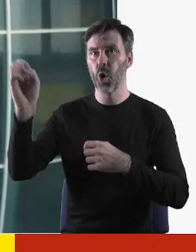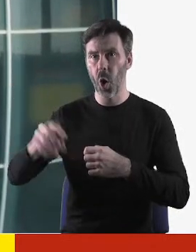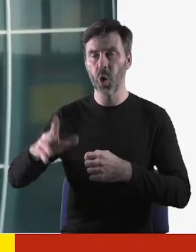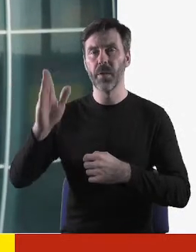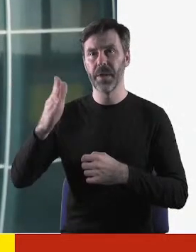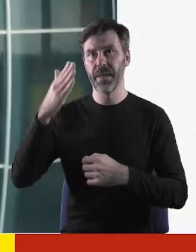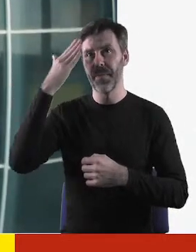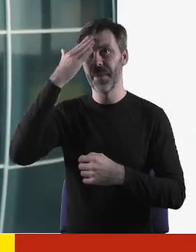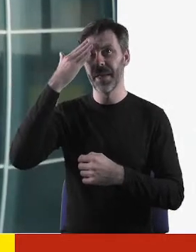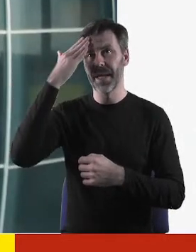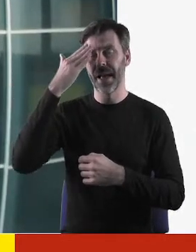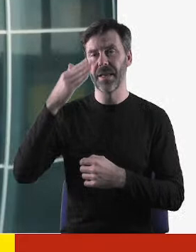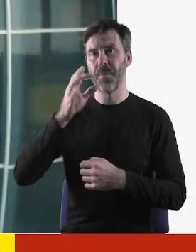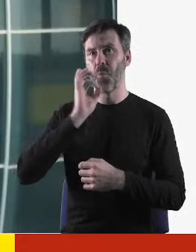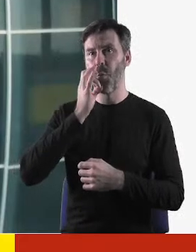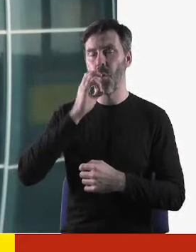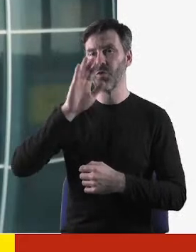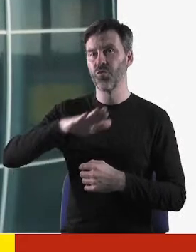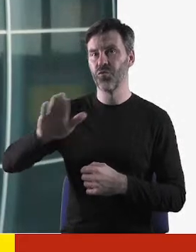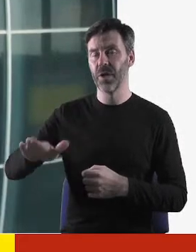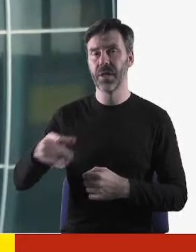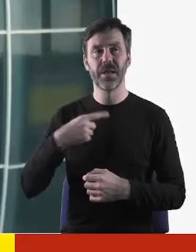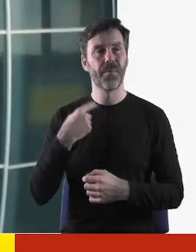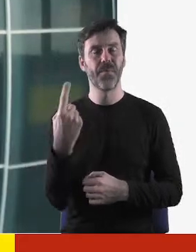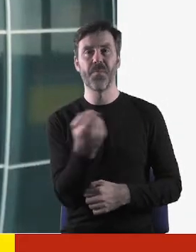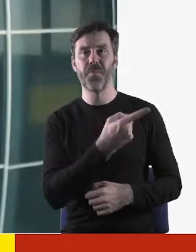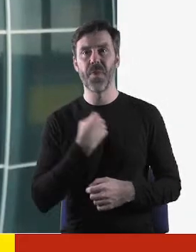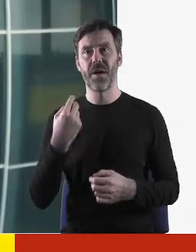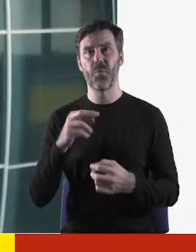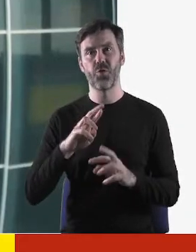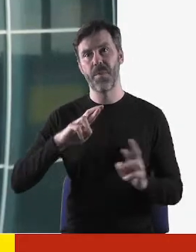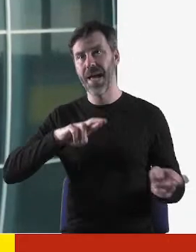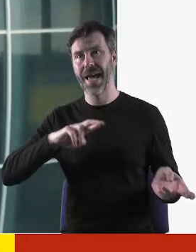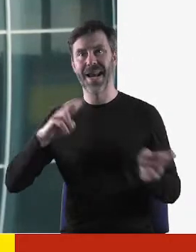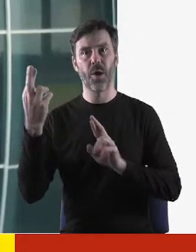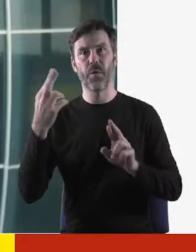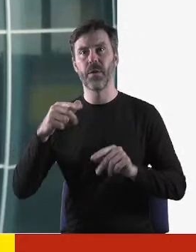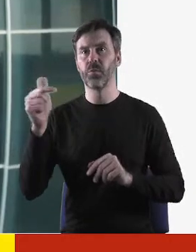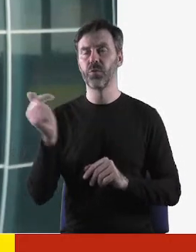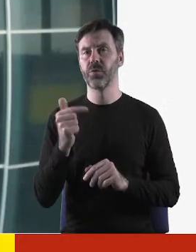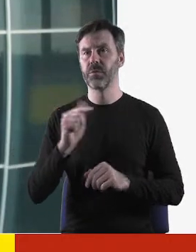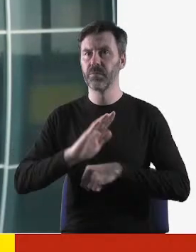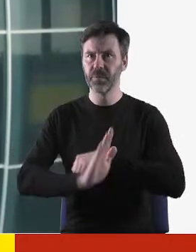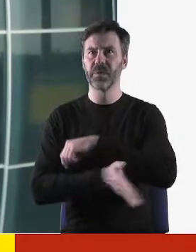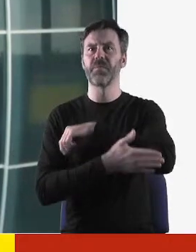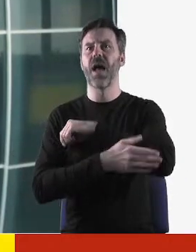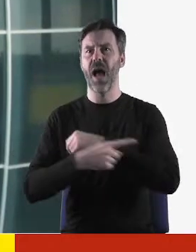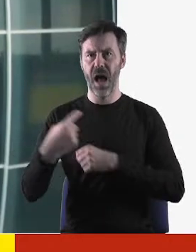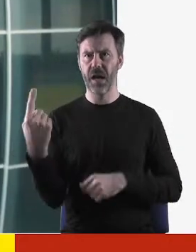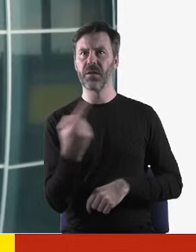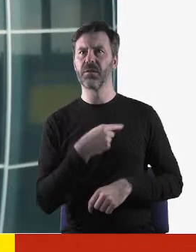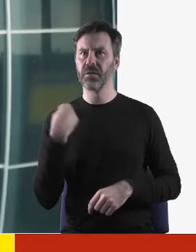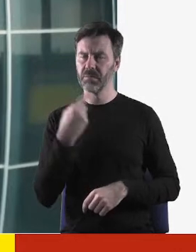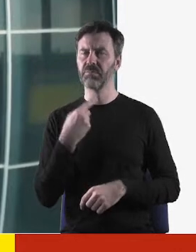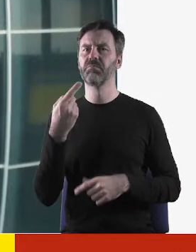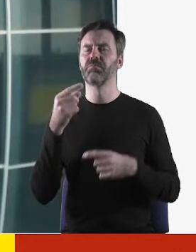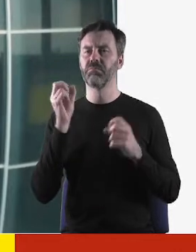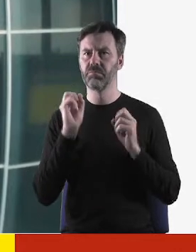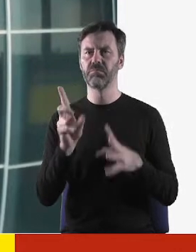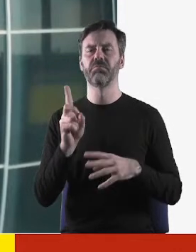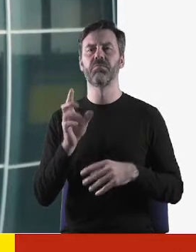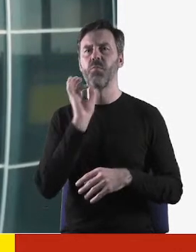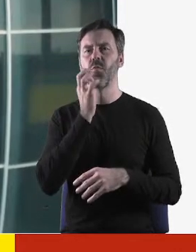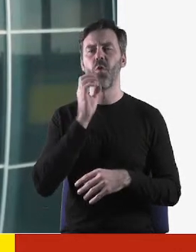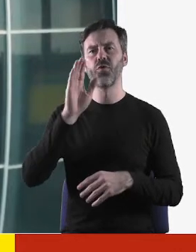że musimy tutaj reagować. Z naszego punktu widzenia macie Państwo pełne wsparcie w tym zakresie psychiatrii dzieci i młodzieży i w